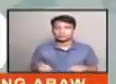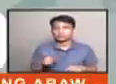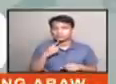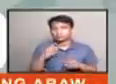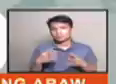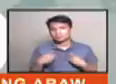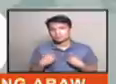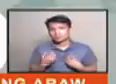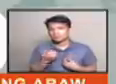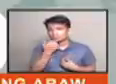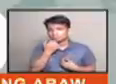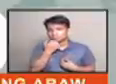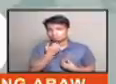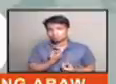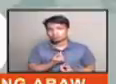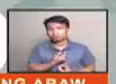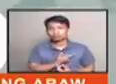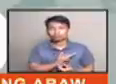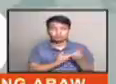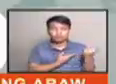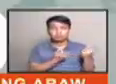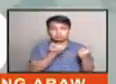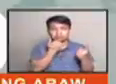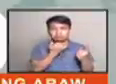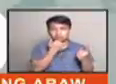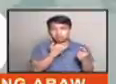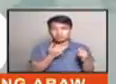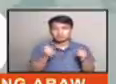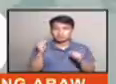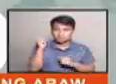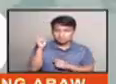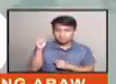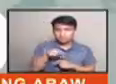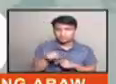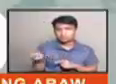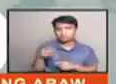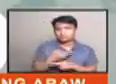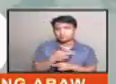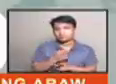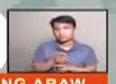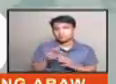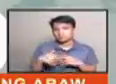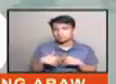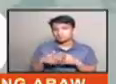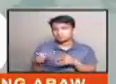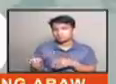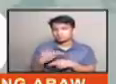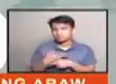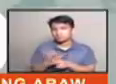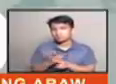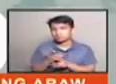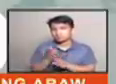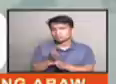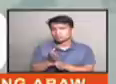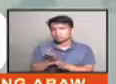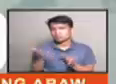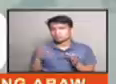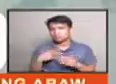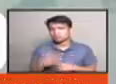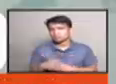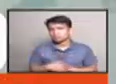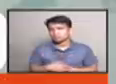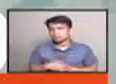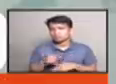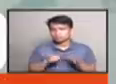admission of guilt dahil sabi niyo, nagmamadali ka at ayusin mo na lang yung problema, di ba? Okay.